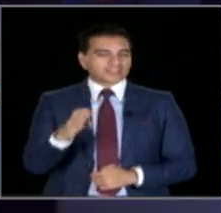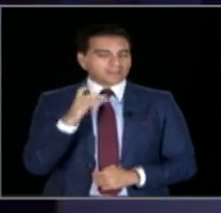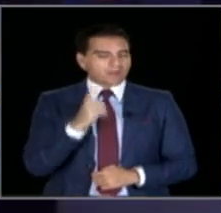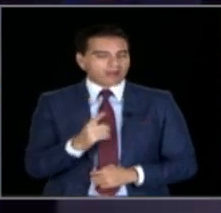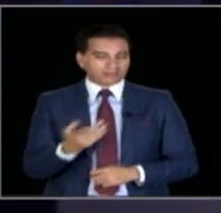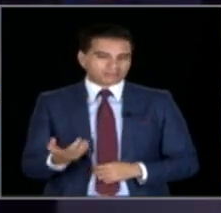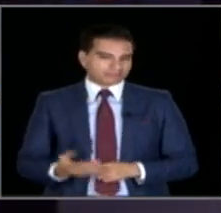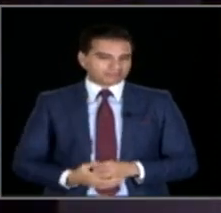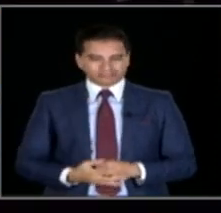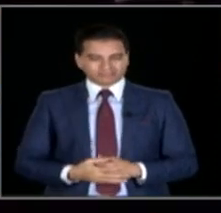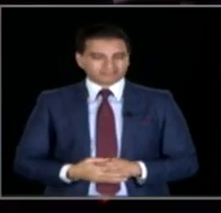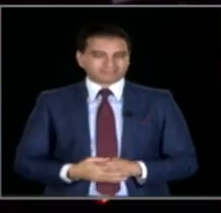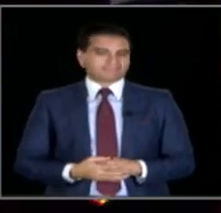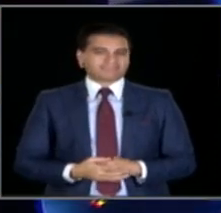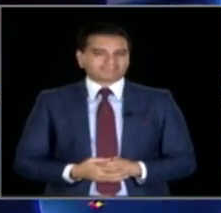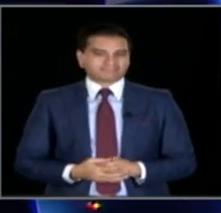إجابة خاطئة.